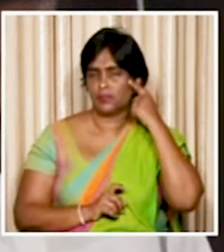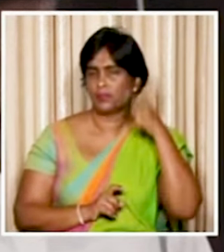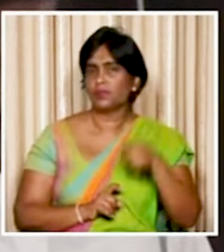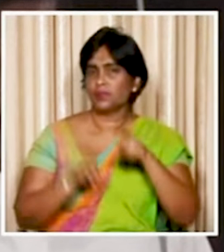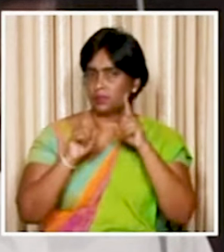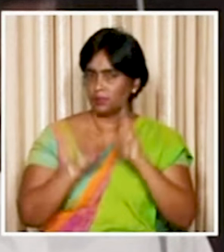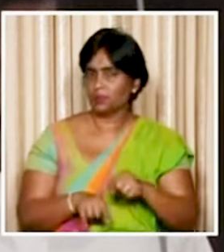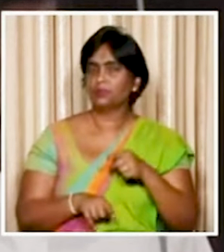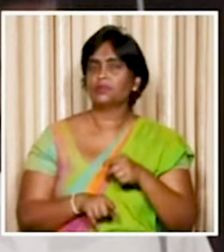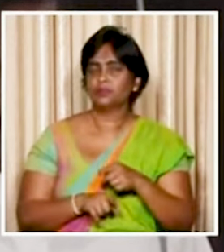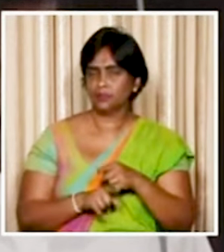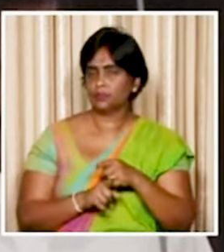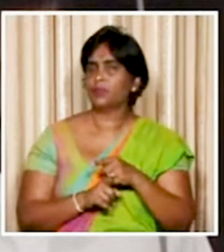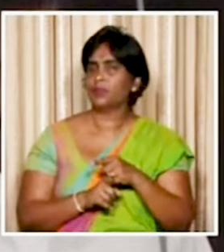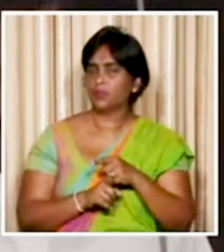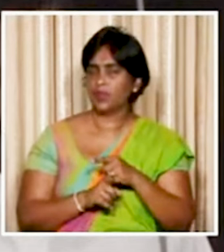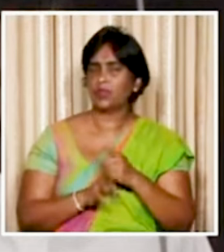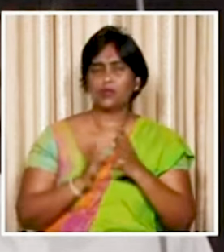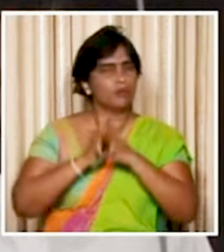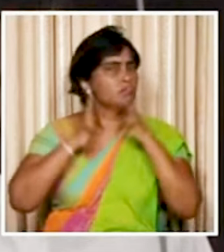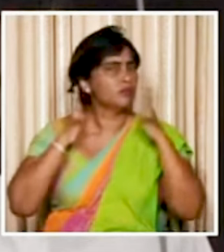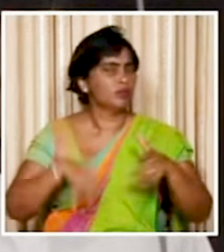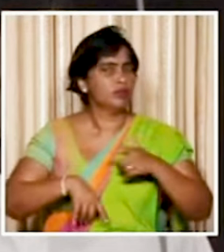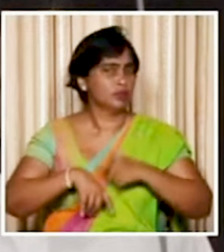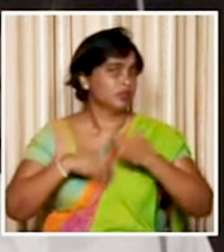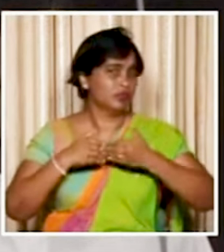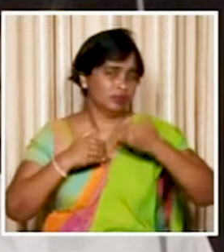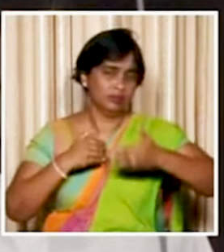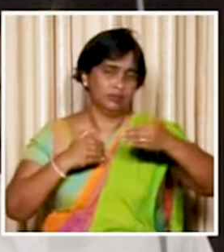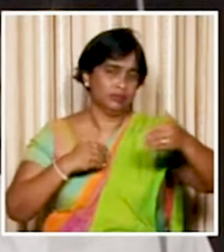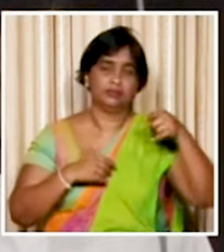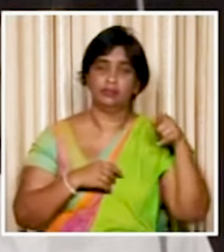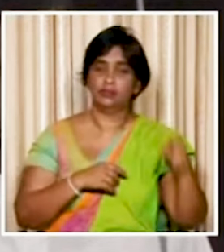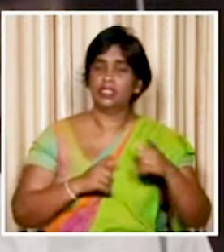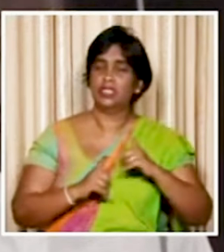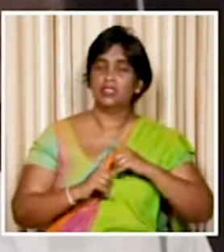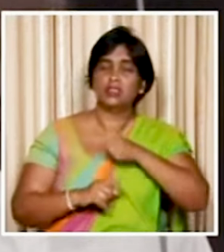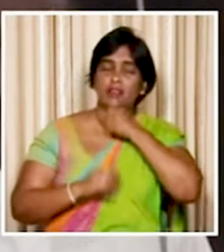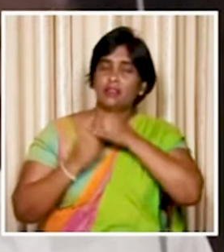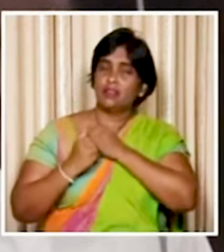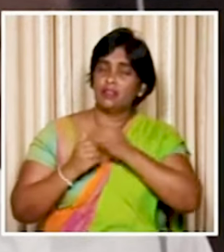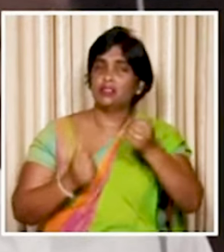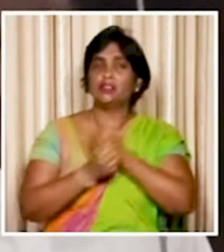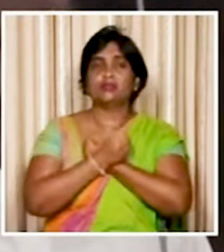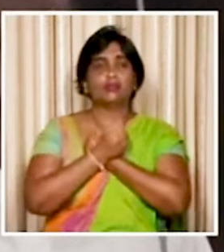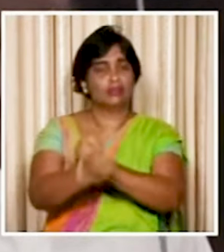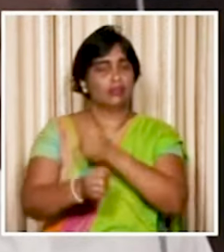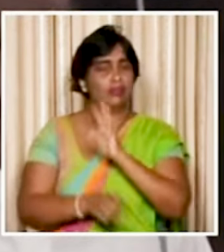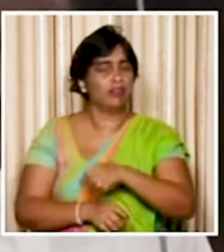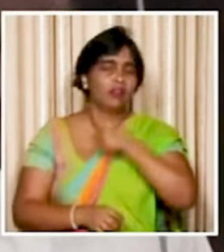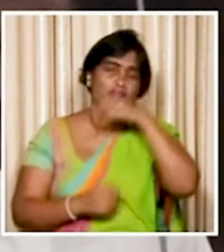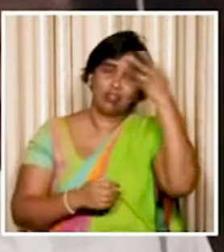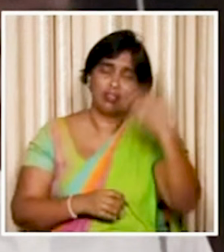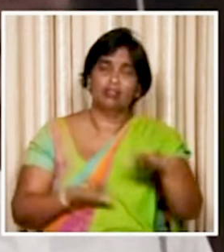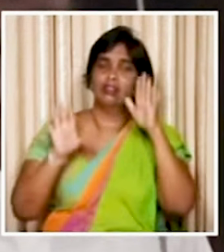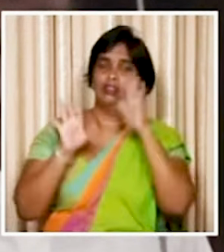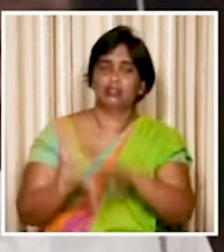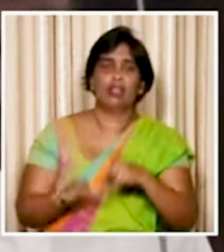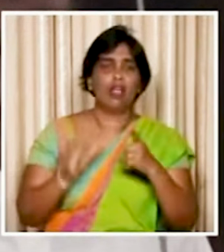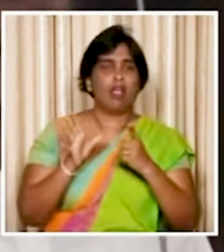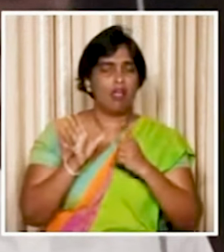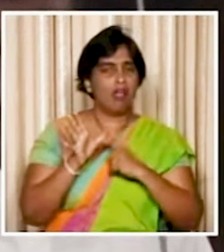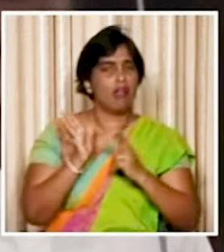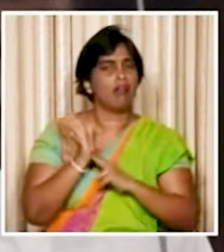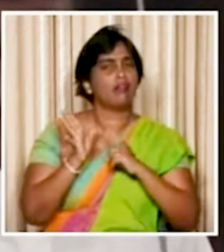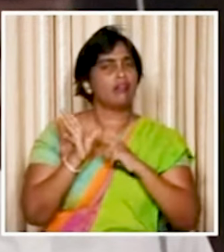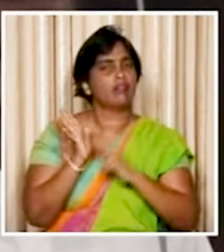முடியுமா? முடியாது. அதேபோல ஆனந்த சுதாகர் என்ற ஒரு அரசியல் கைதிக்கு